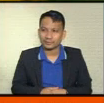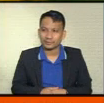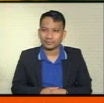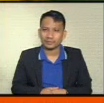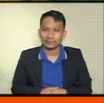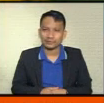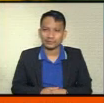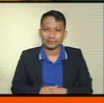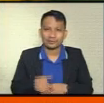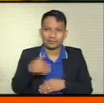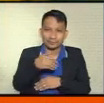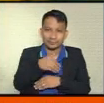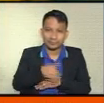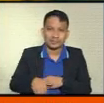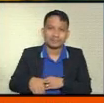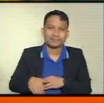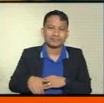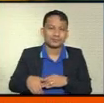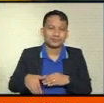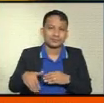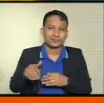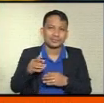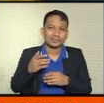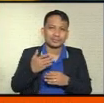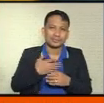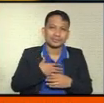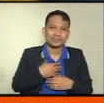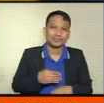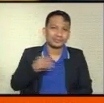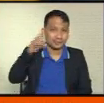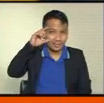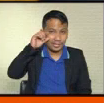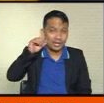Sa ilalim ng puti